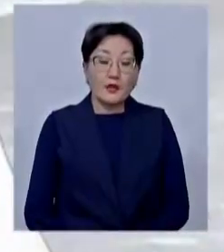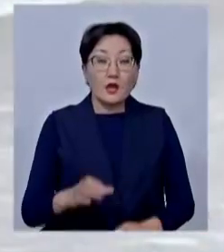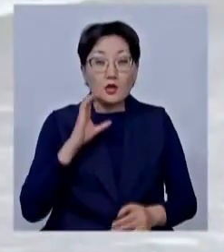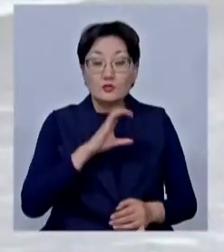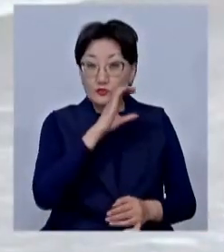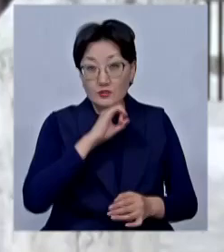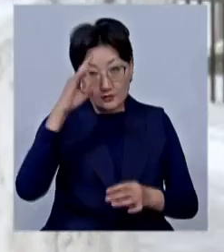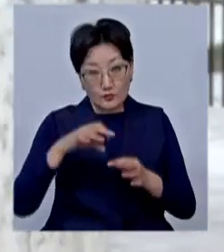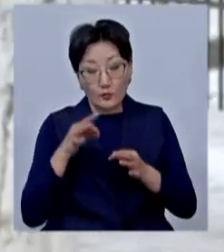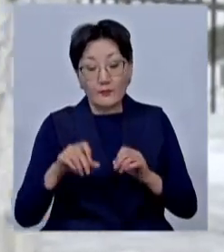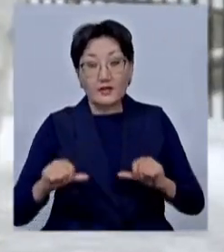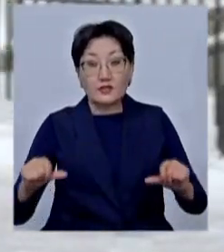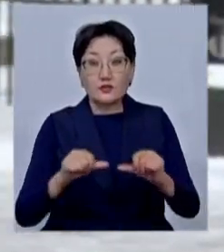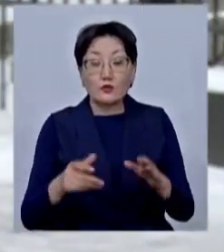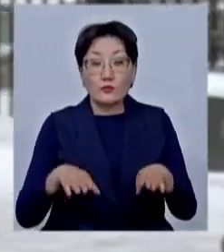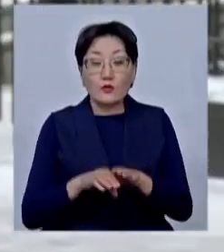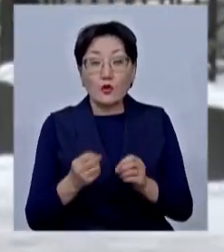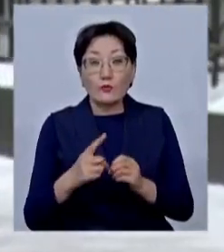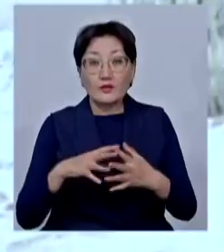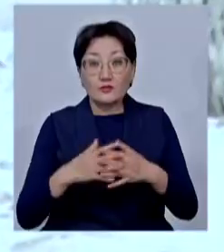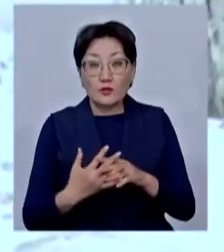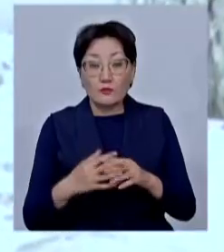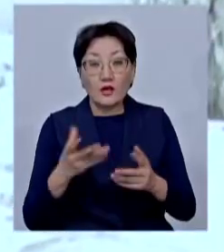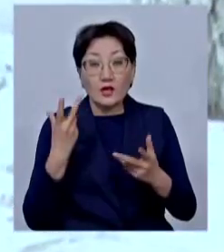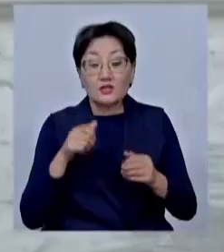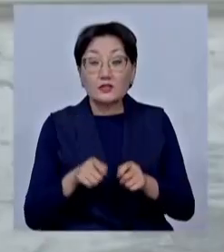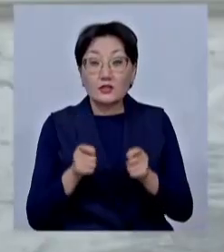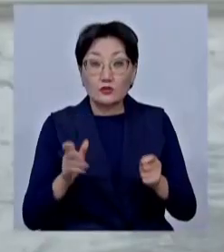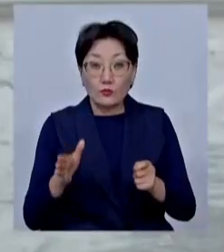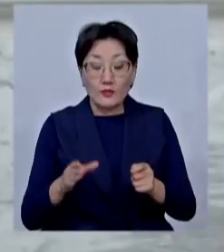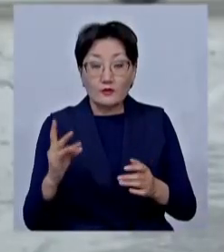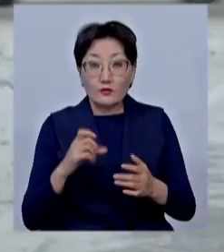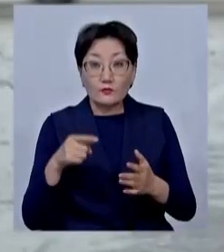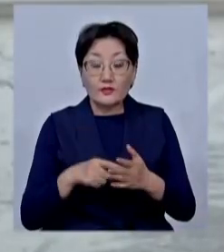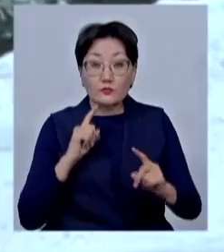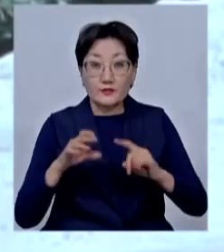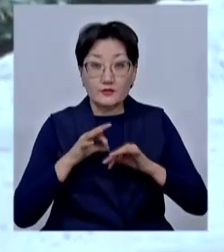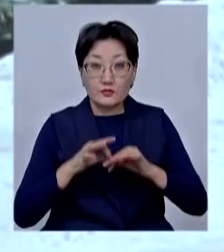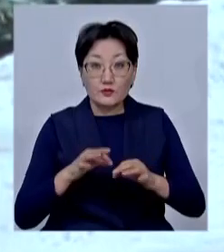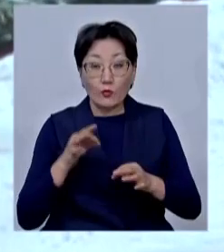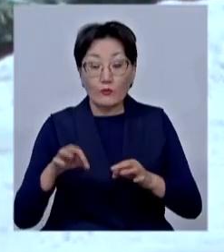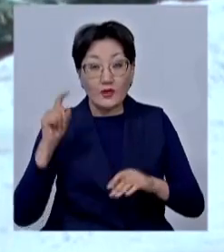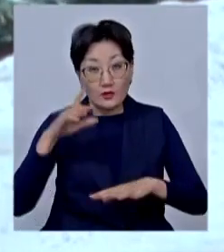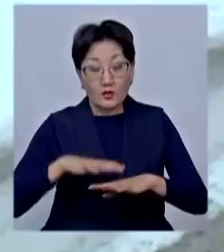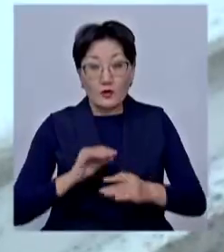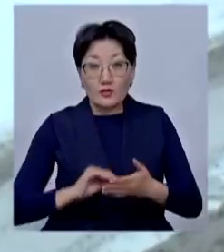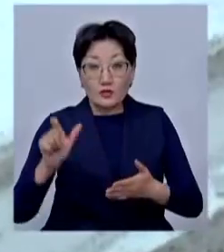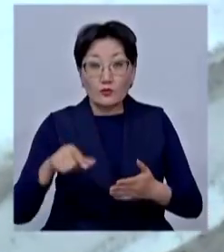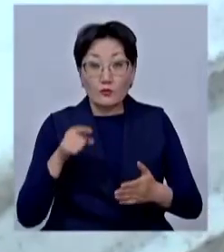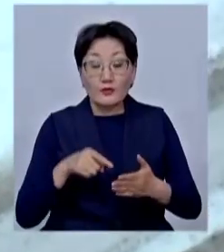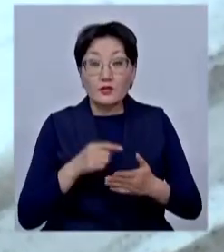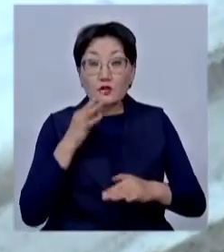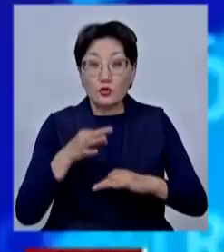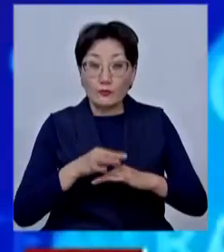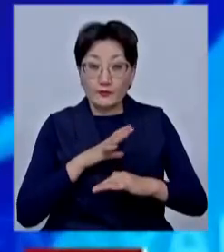Солтүстік Қазақстанда карантинге жабылған 11 елді мекен қашан ашылады? Елордада брифинг өткізген өңір басшысы журналистер сұрағына